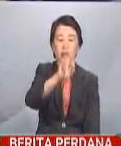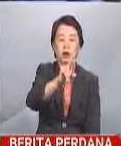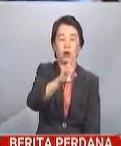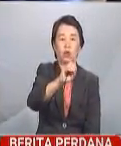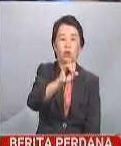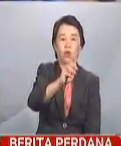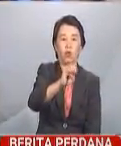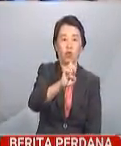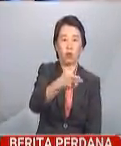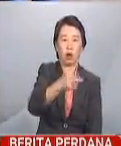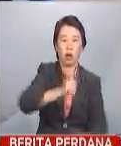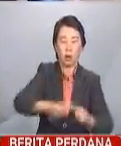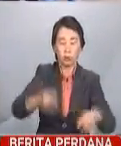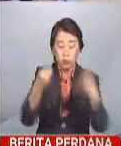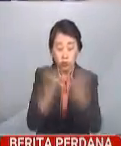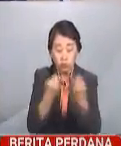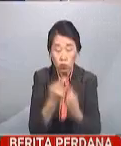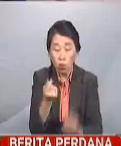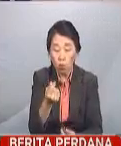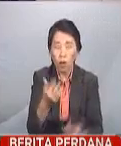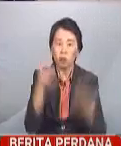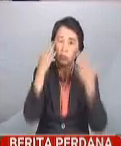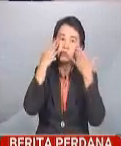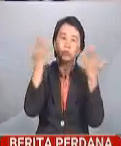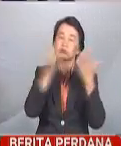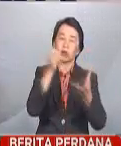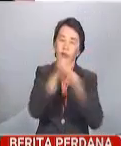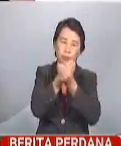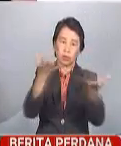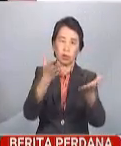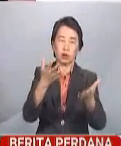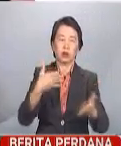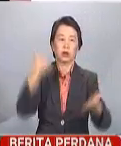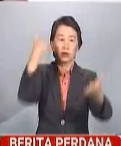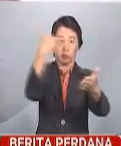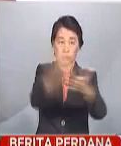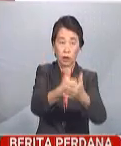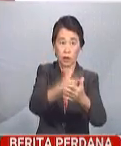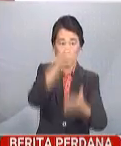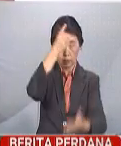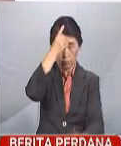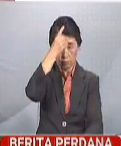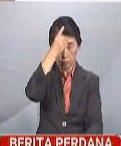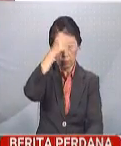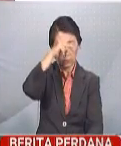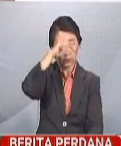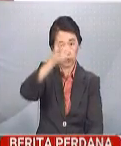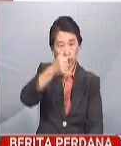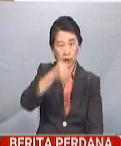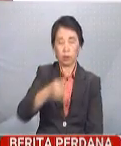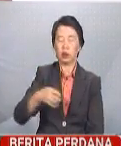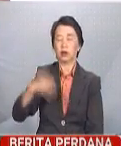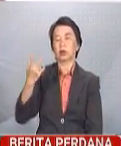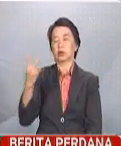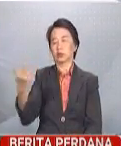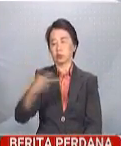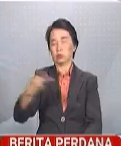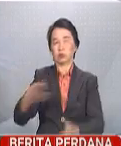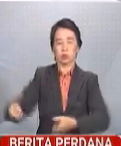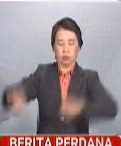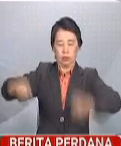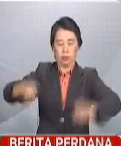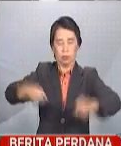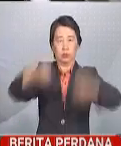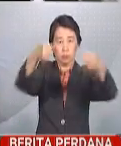namun jumlah wang tersebut tidak didedahkan. Setibanya di Seri Perdana, Datuk Rizal bersama dua pembantu telah membawa kedua-dua